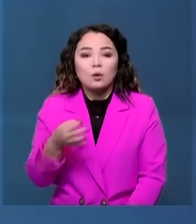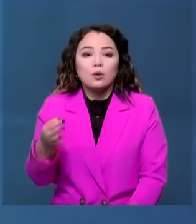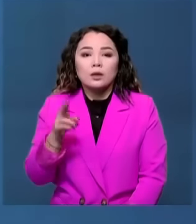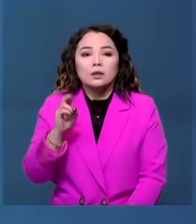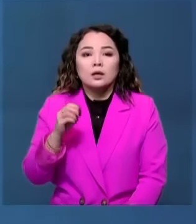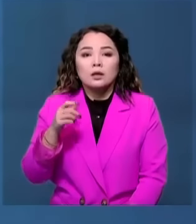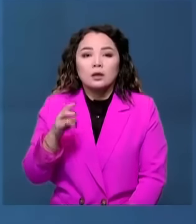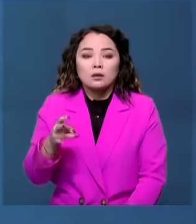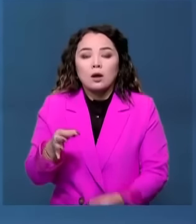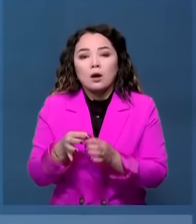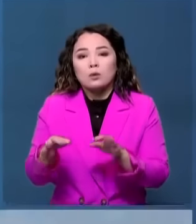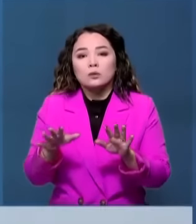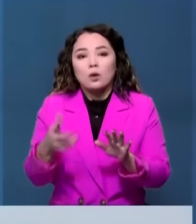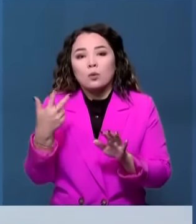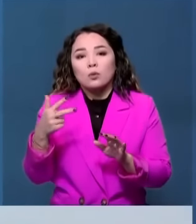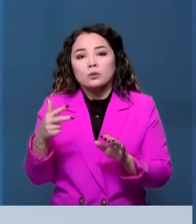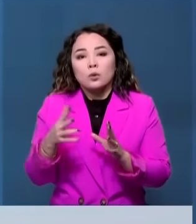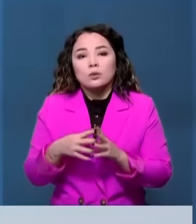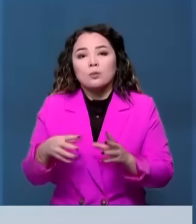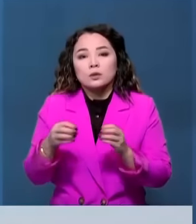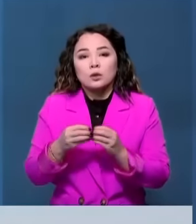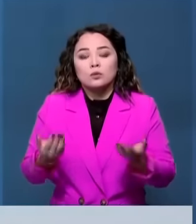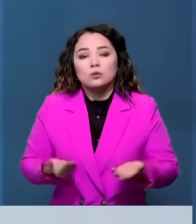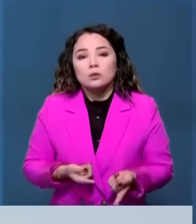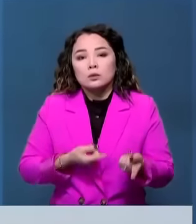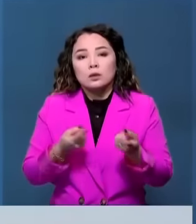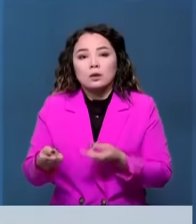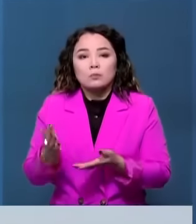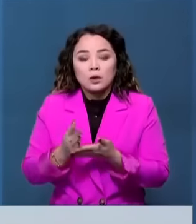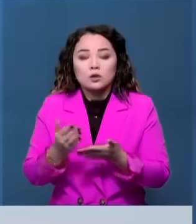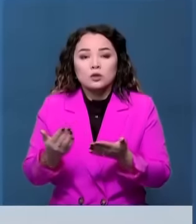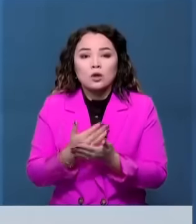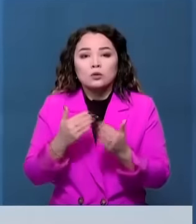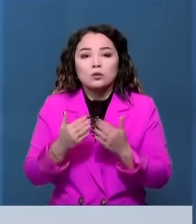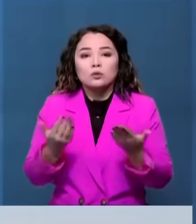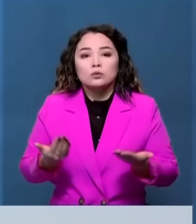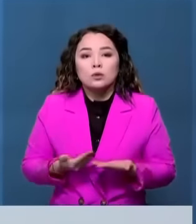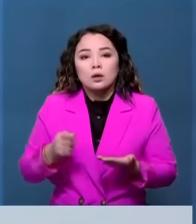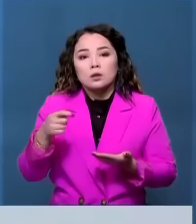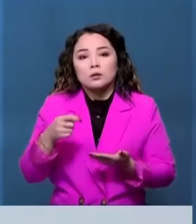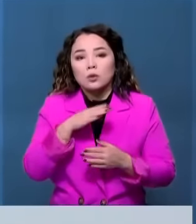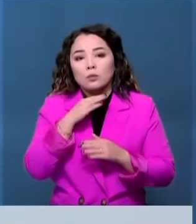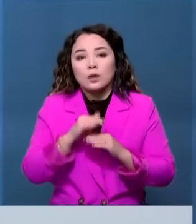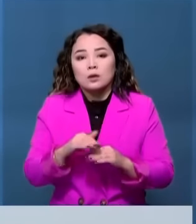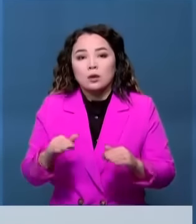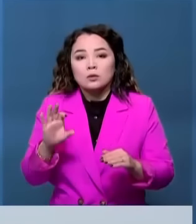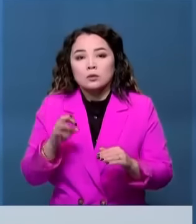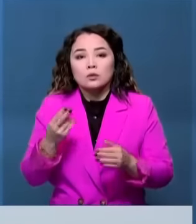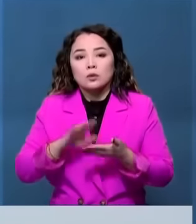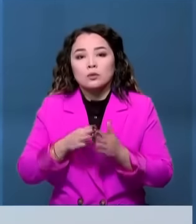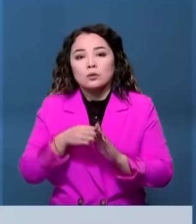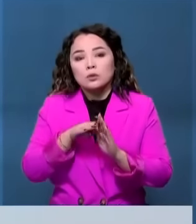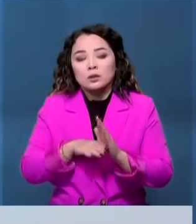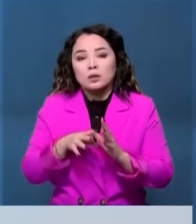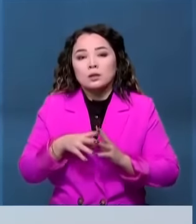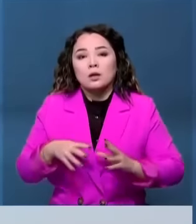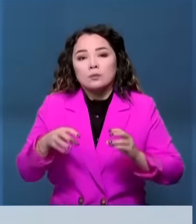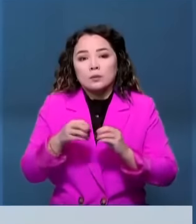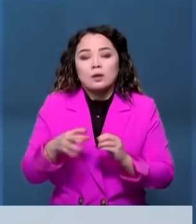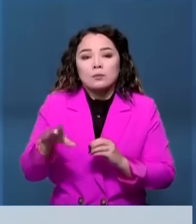Алматы облысының Кеген ауылында 30 отбасы қоныс тойын тойлады. Жаңа тұрғын үйлердің кілті көпбалалы және әлеуметтік тұрғыдан аз